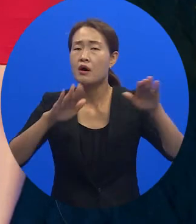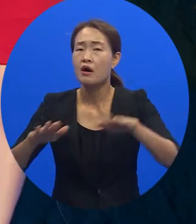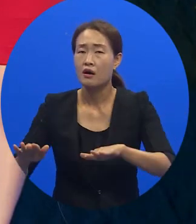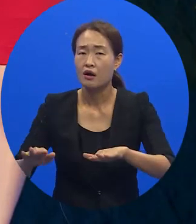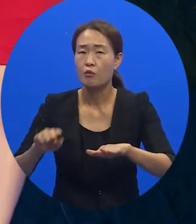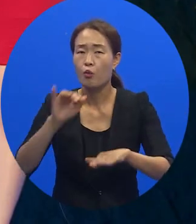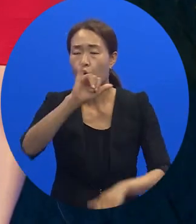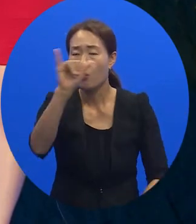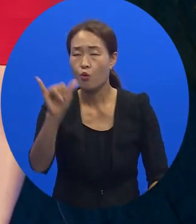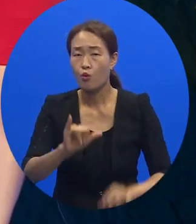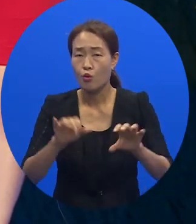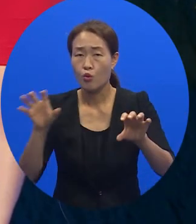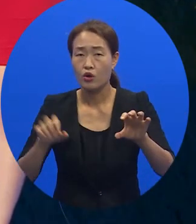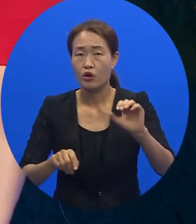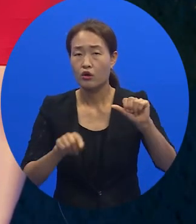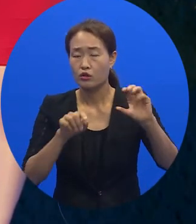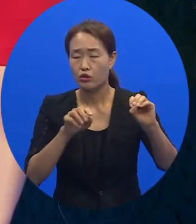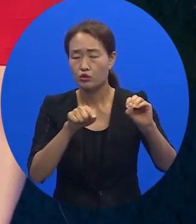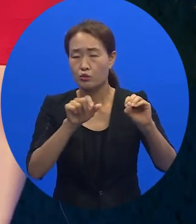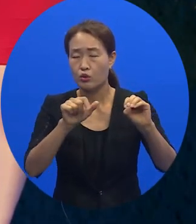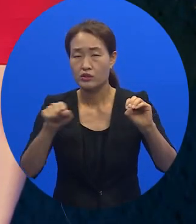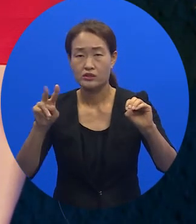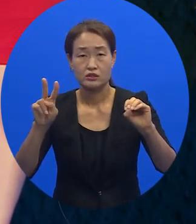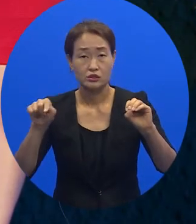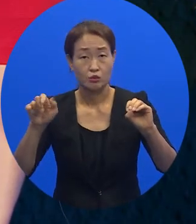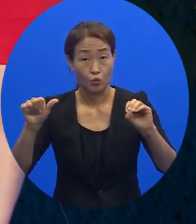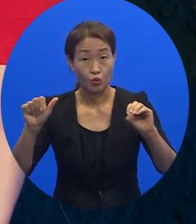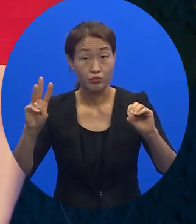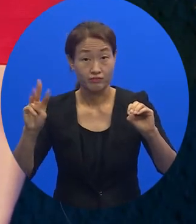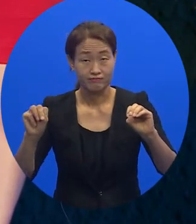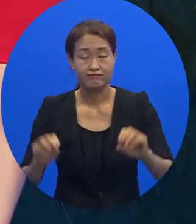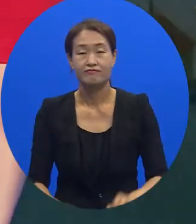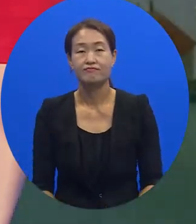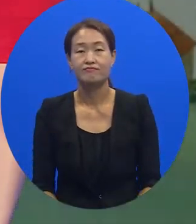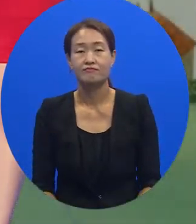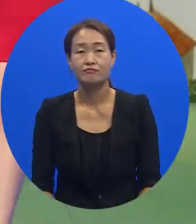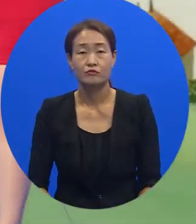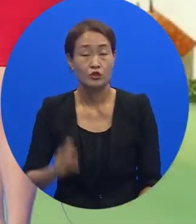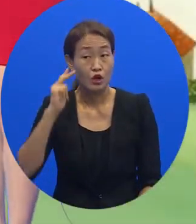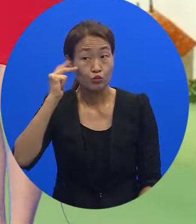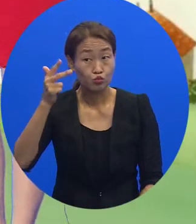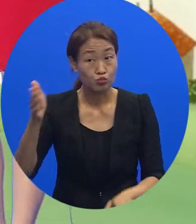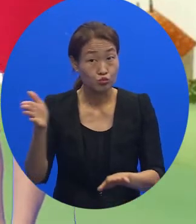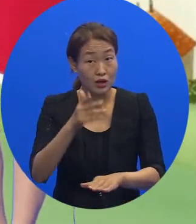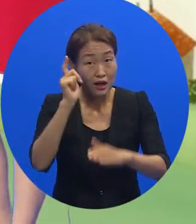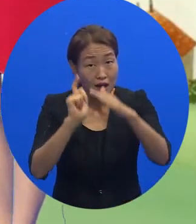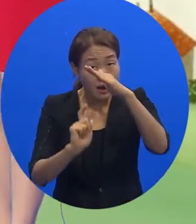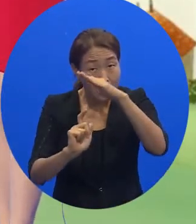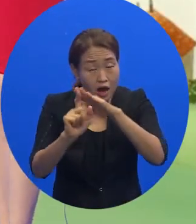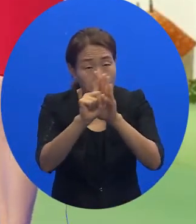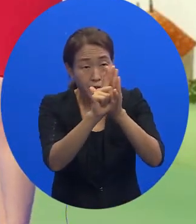전 해상에서 0.5에서 2.5m로 일겠습니다. 다음 주부터는 아침